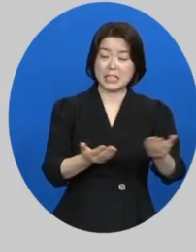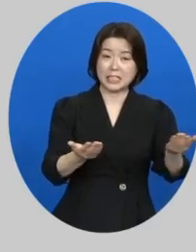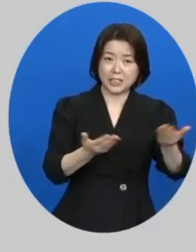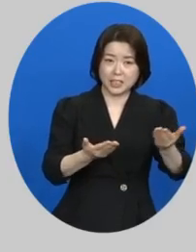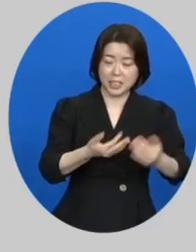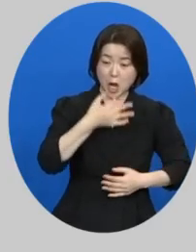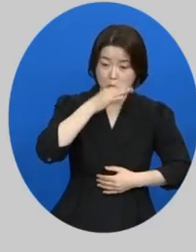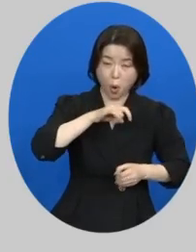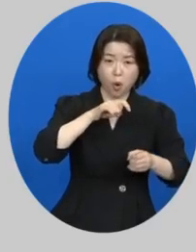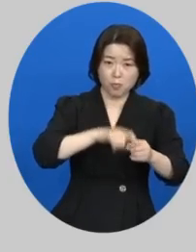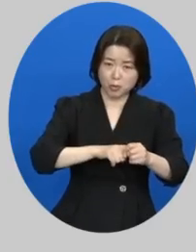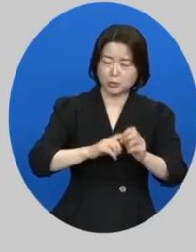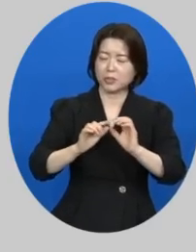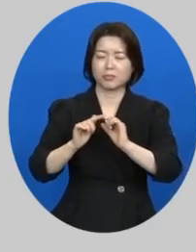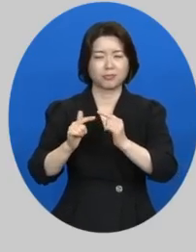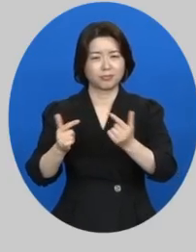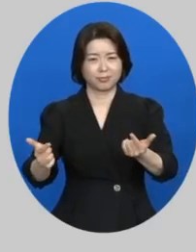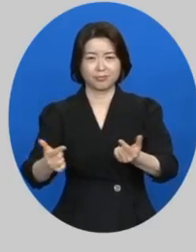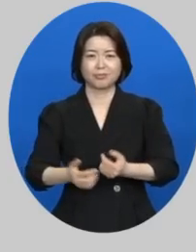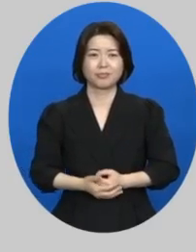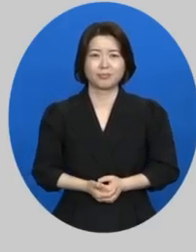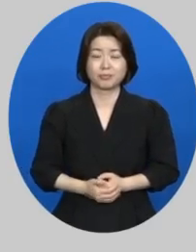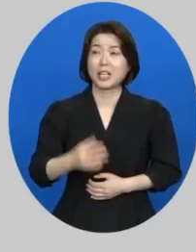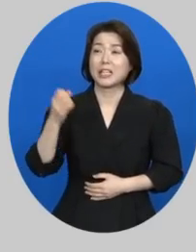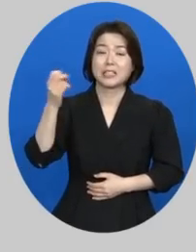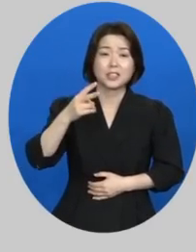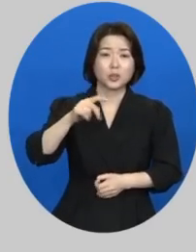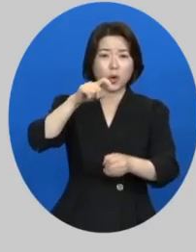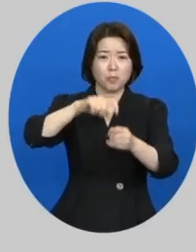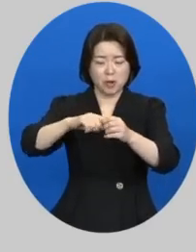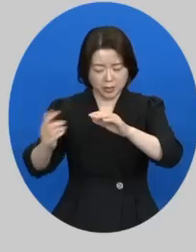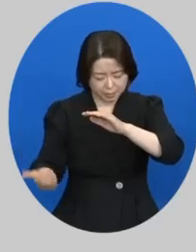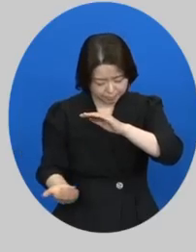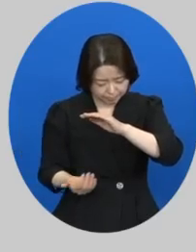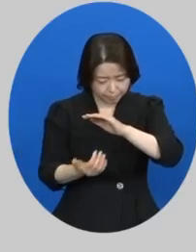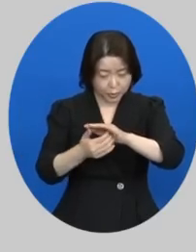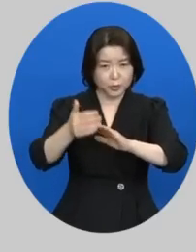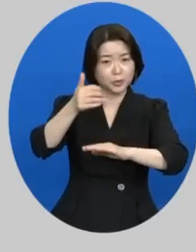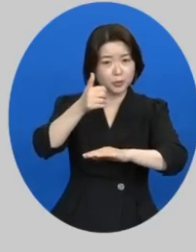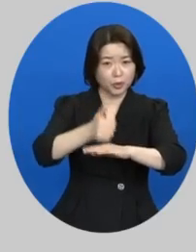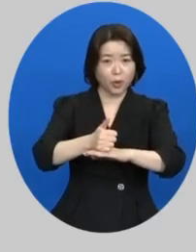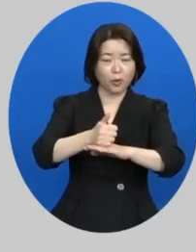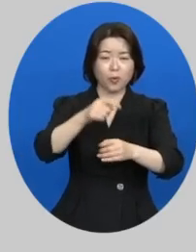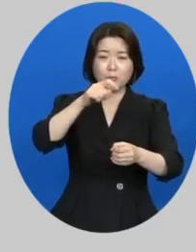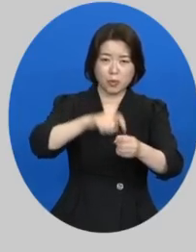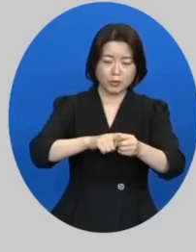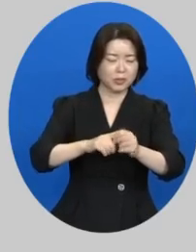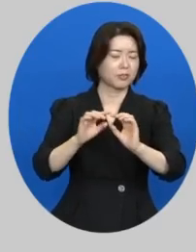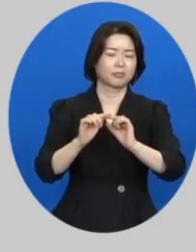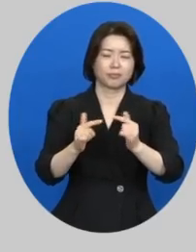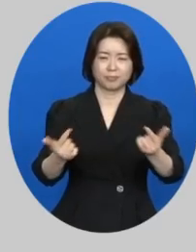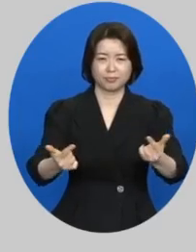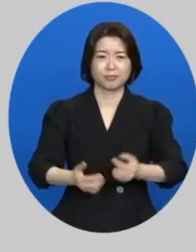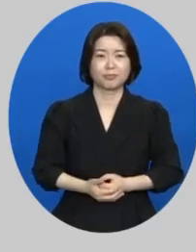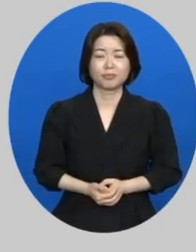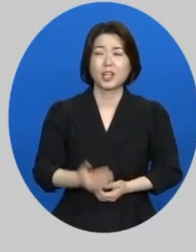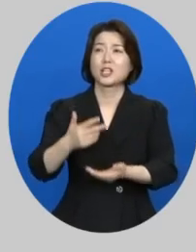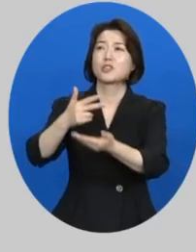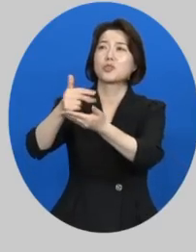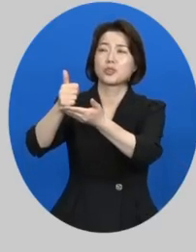효율을 위해서도 아닙니다. 그리고 목적의 성취를 위해서도 아닙니다.